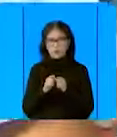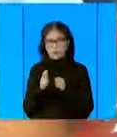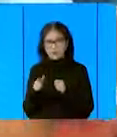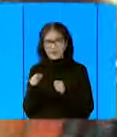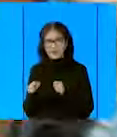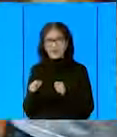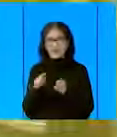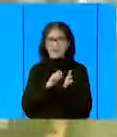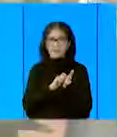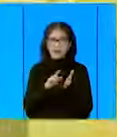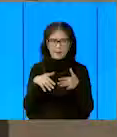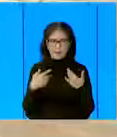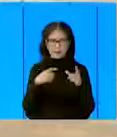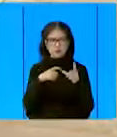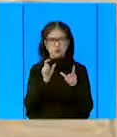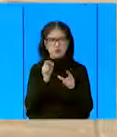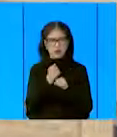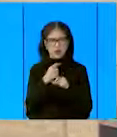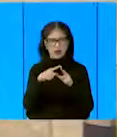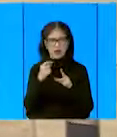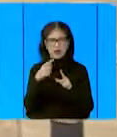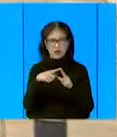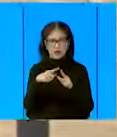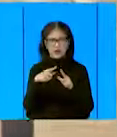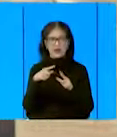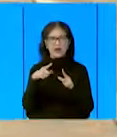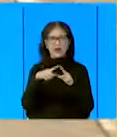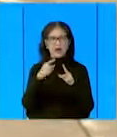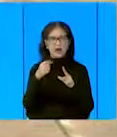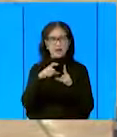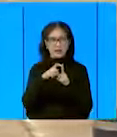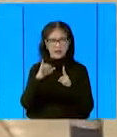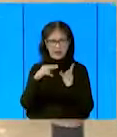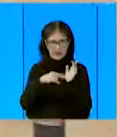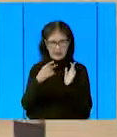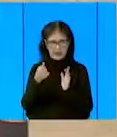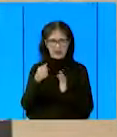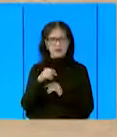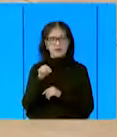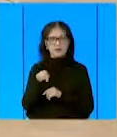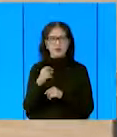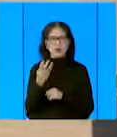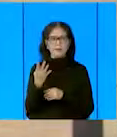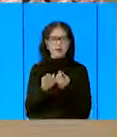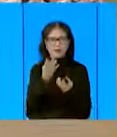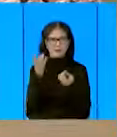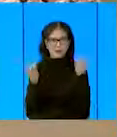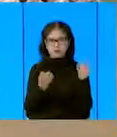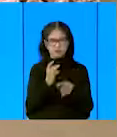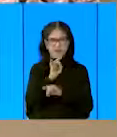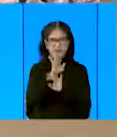Apa namanya? Sama sugar glider. Sugar glider. Selain fauna, tentunya ada beragam tanaman hias yang memanjakan mata